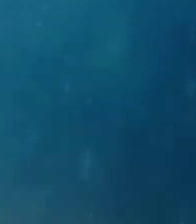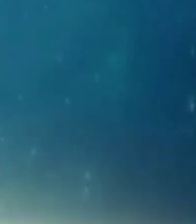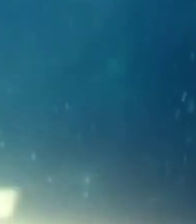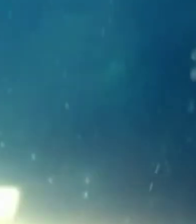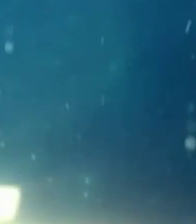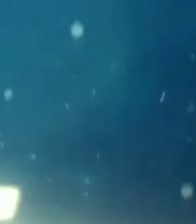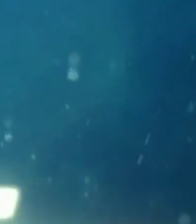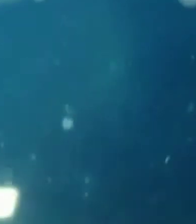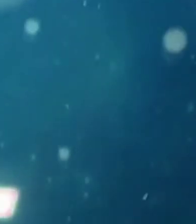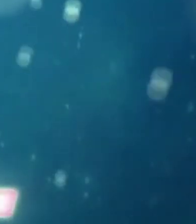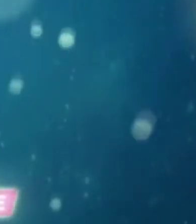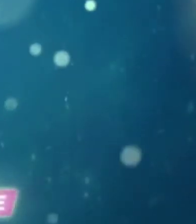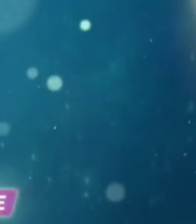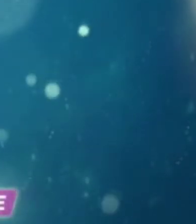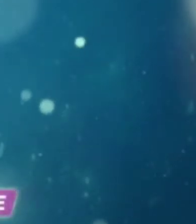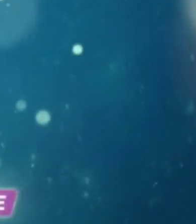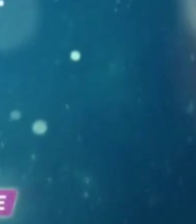아